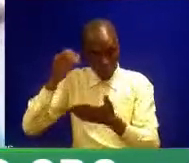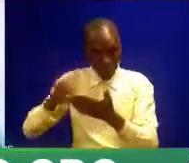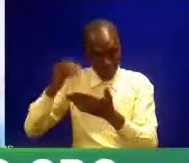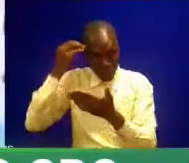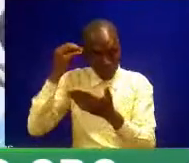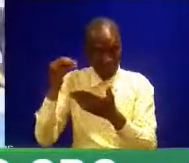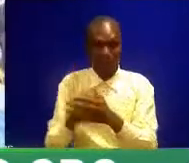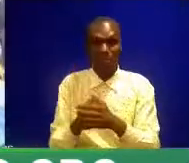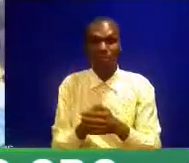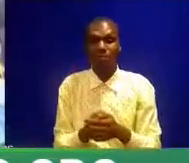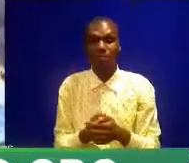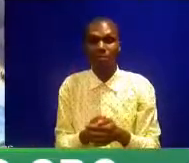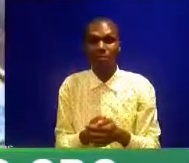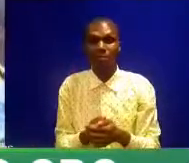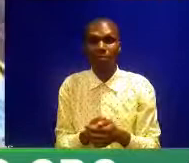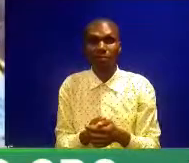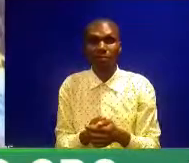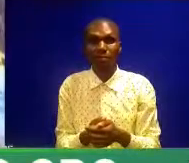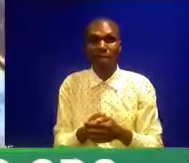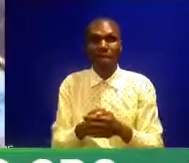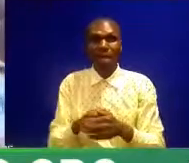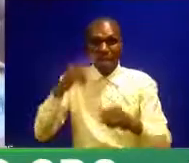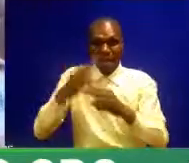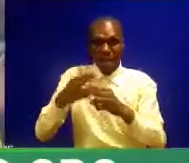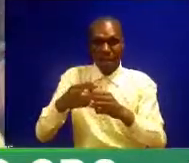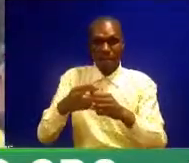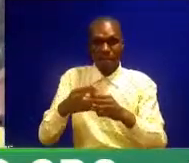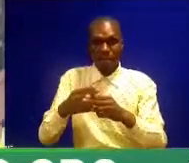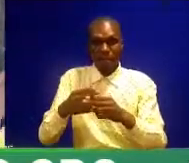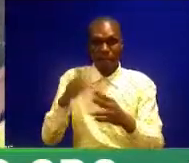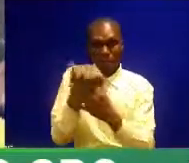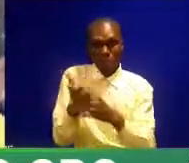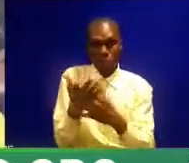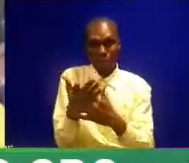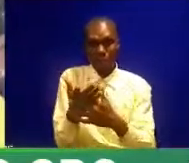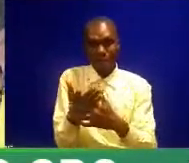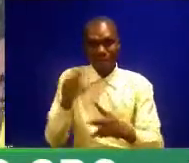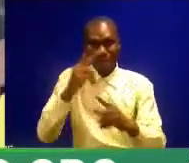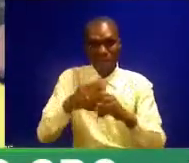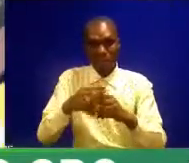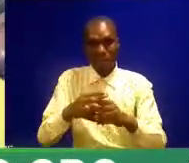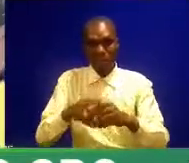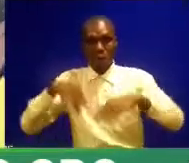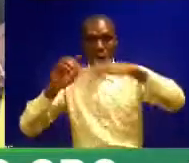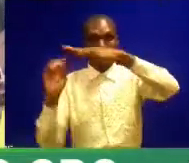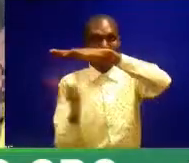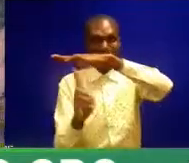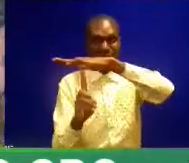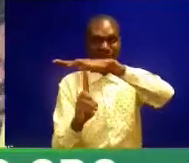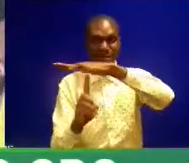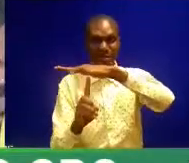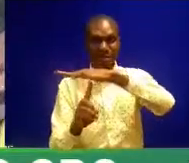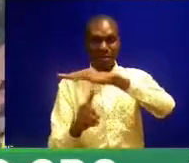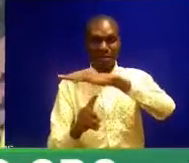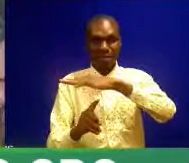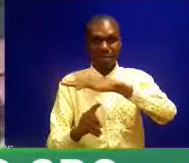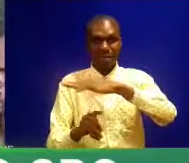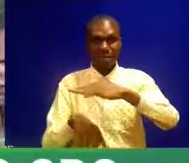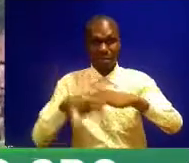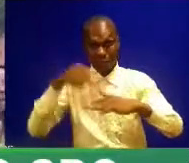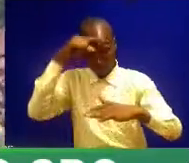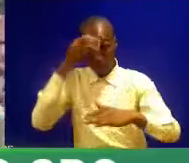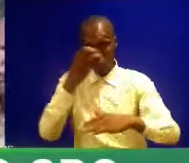ya Professor George Magoa ilitali ya ye ni gorregati ya marieta ya ba waziri ase serikali ya ye